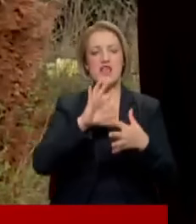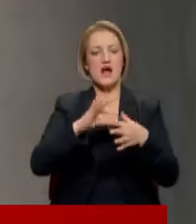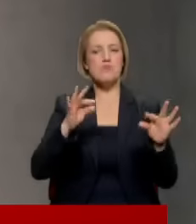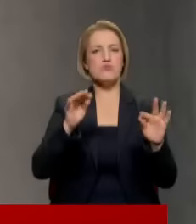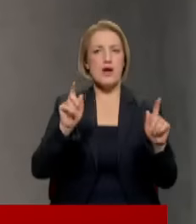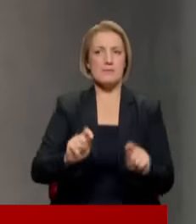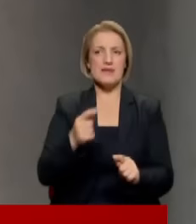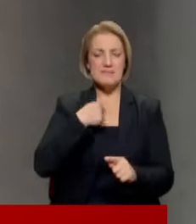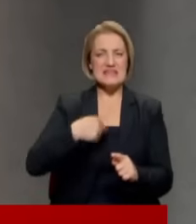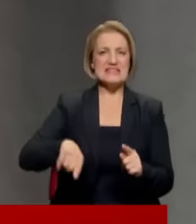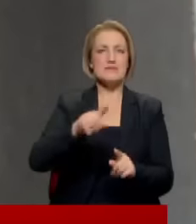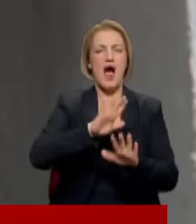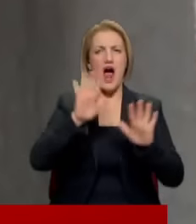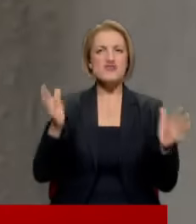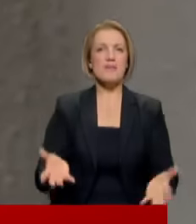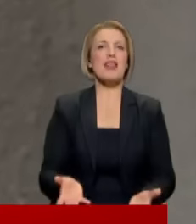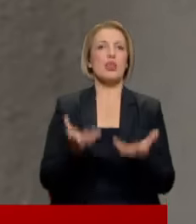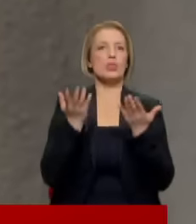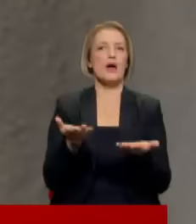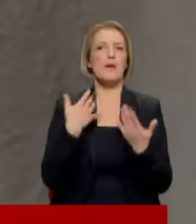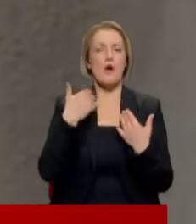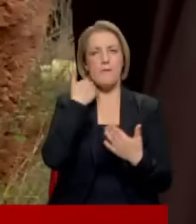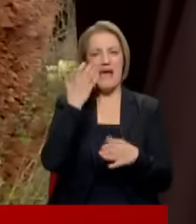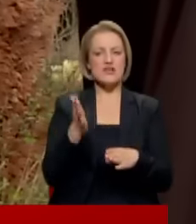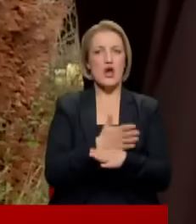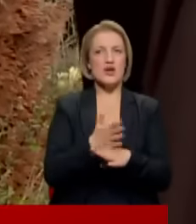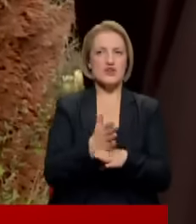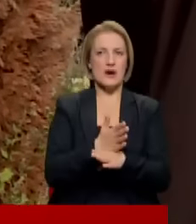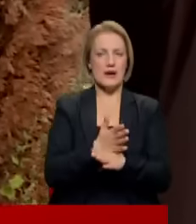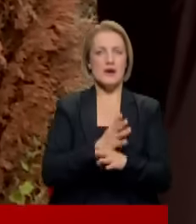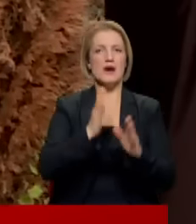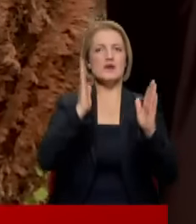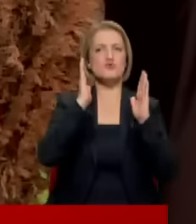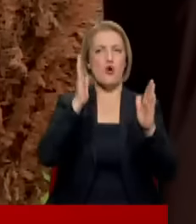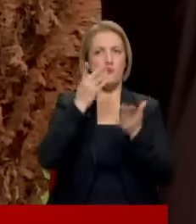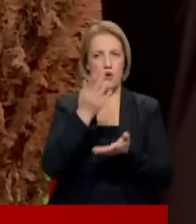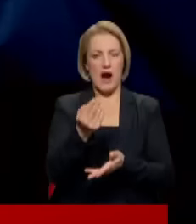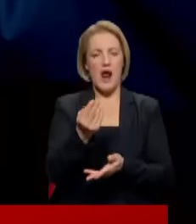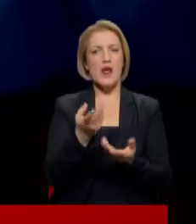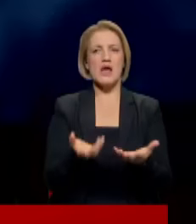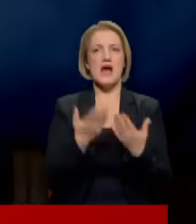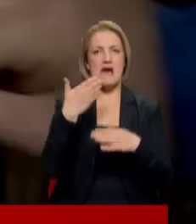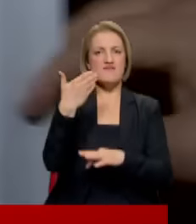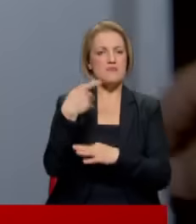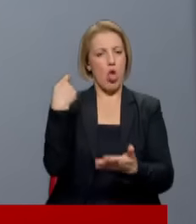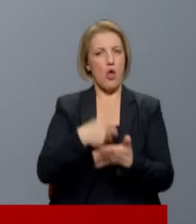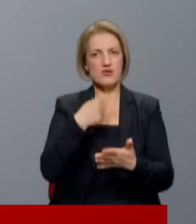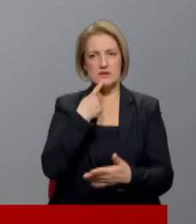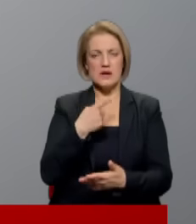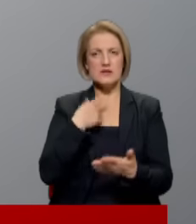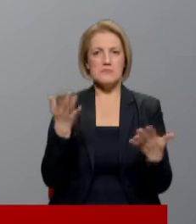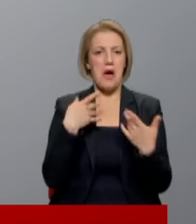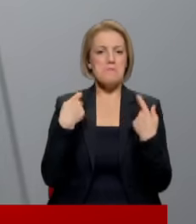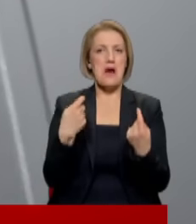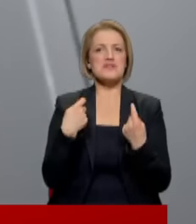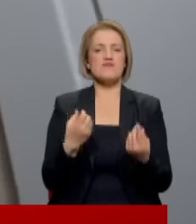bağladı bizim Bütün her şeyimiz yandı böyle beyaz eşyalarımız şofbenin anakartı yandı firma Ödeyeceğiz dedi Bayağı